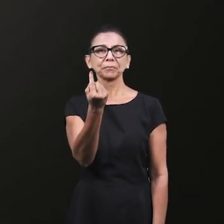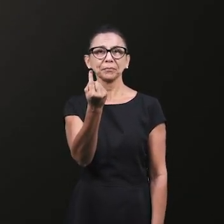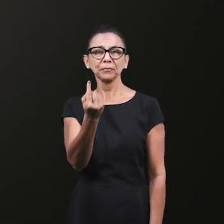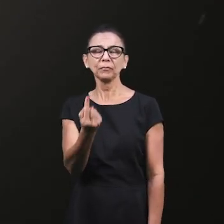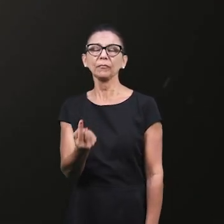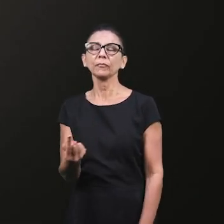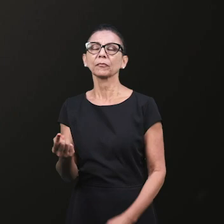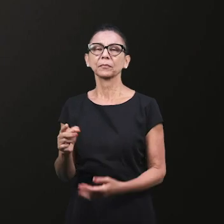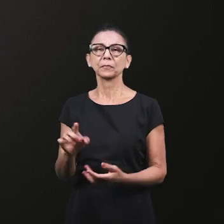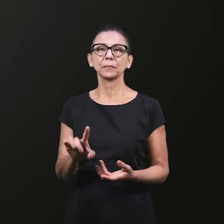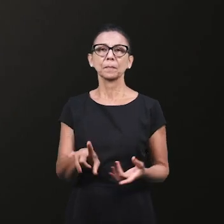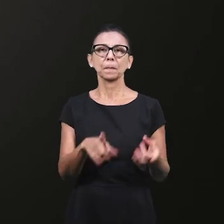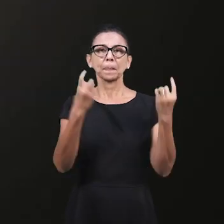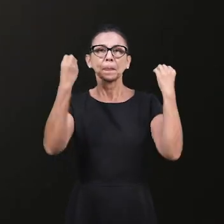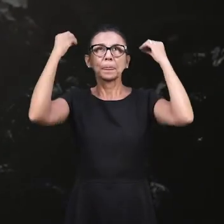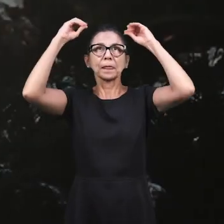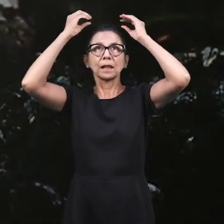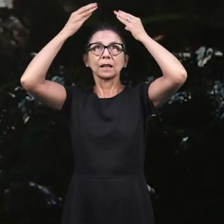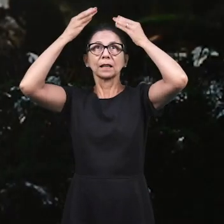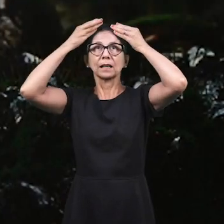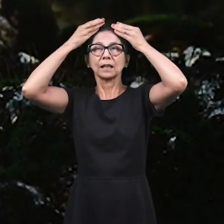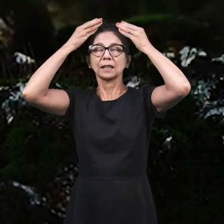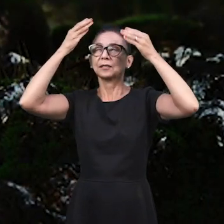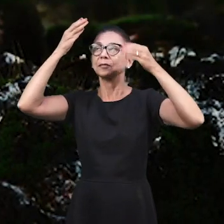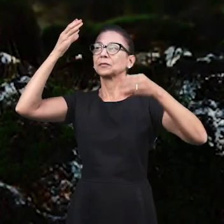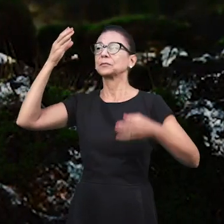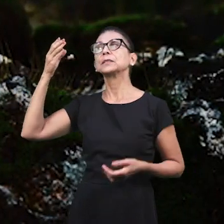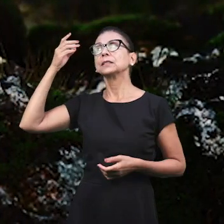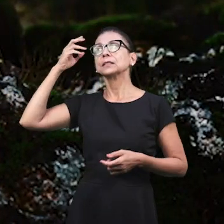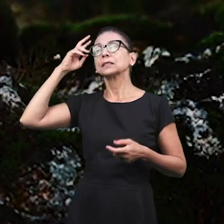Единородный Сын, Царь, Господь и